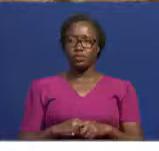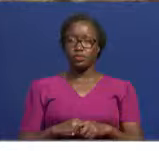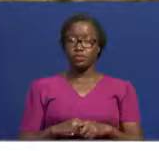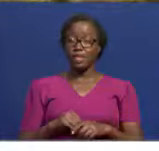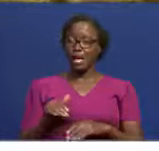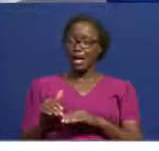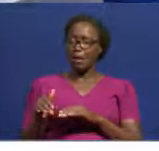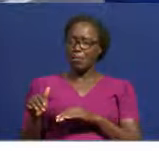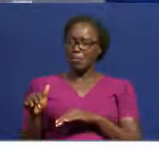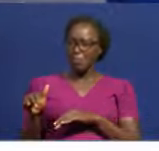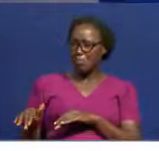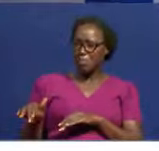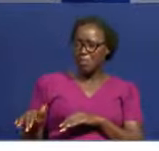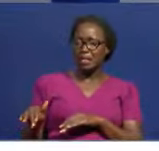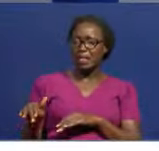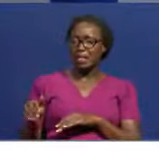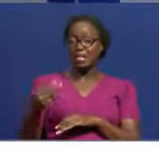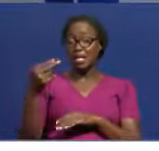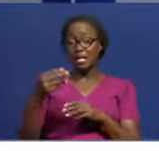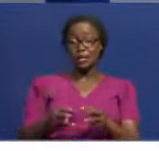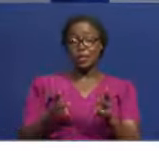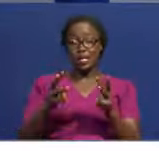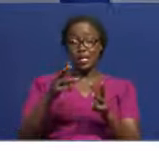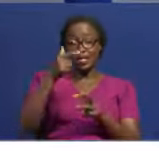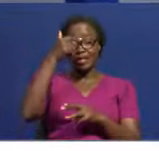Leo asubuhi katika barabara kuu ya Thika,